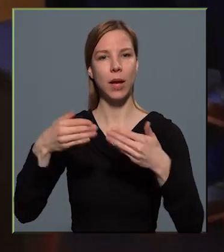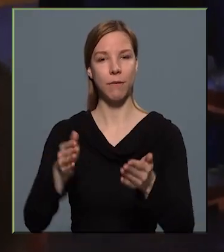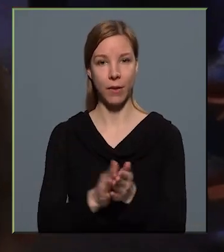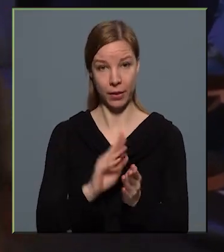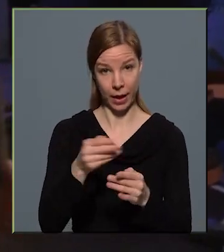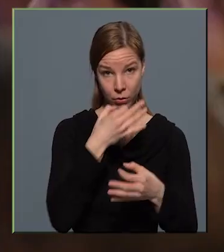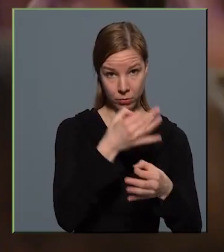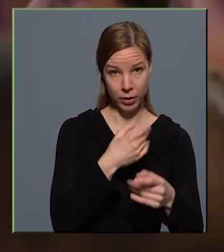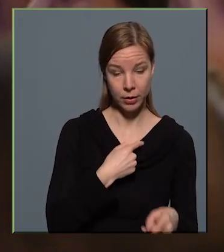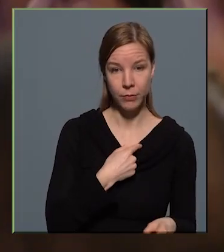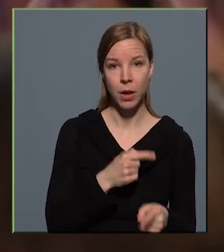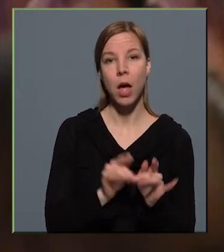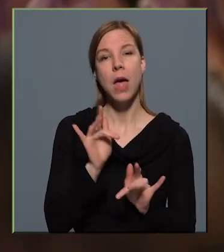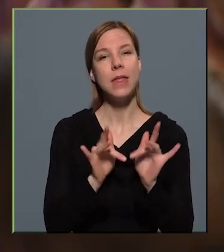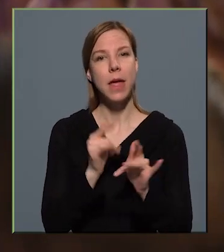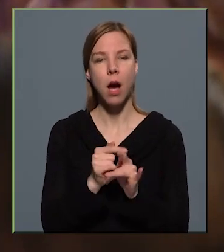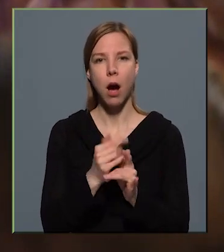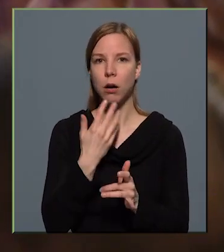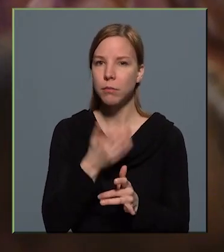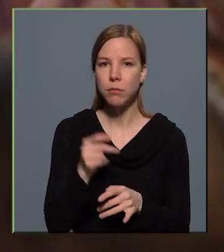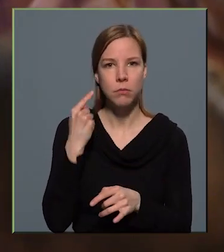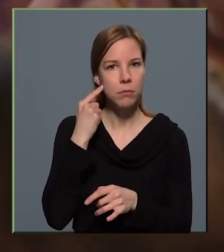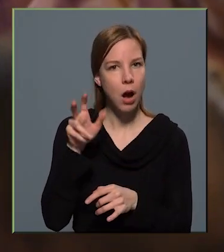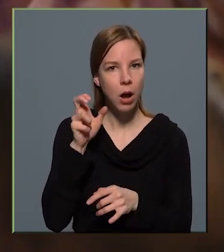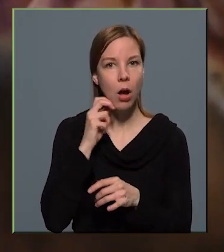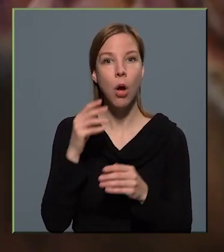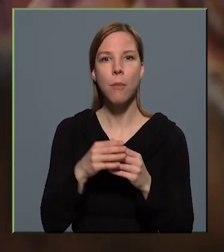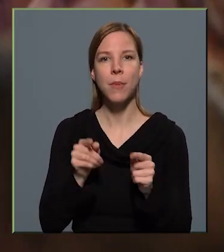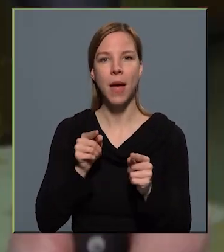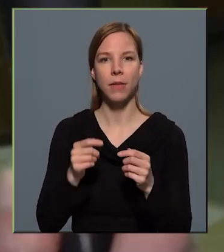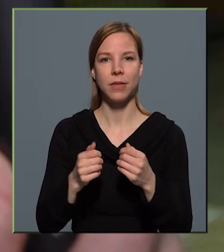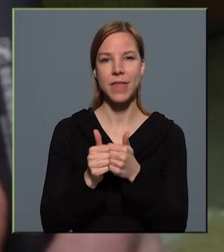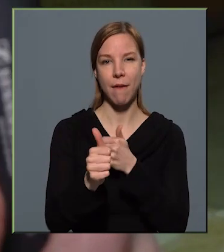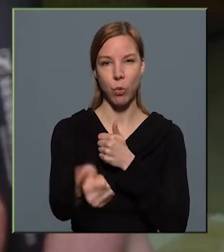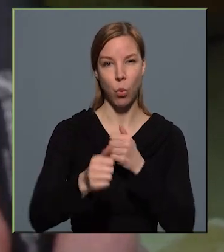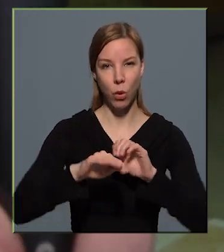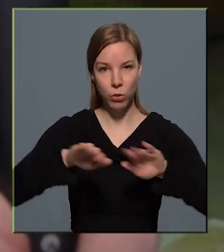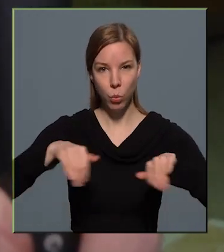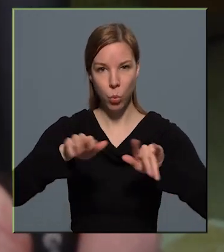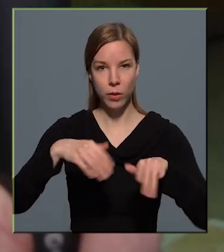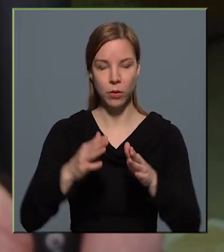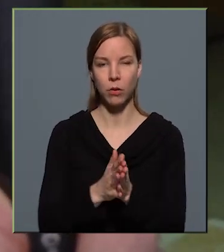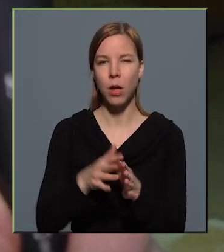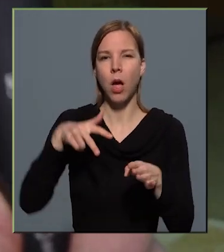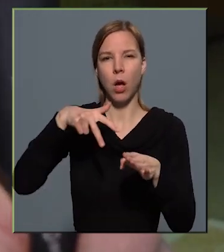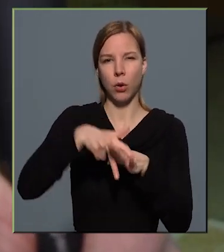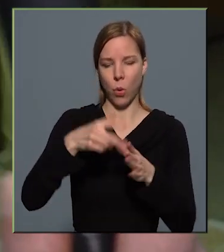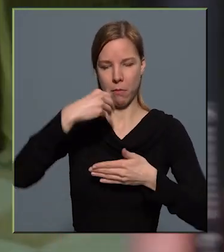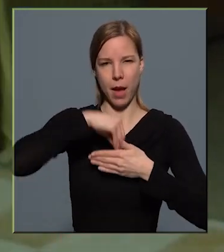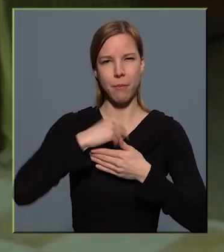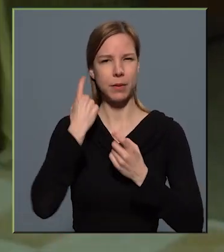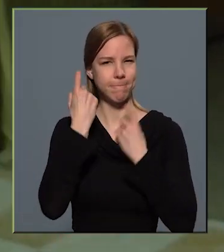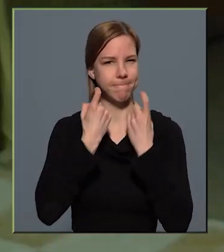Időnként elképedve hallgatjuk azt, hogy milyen távokat úszol le. Menet közben mi áll a